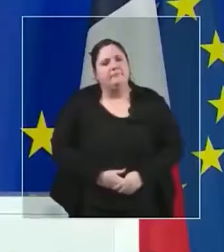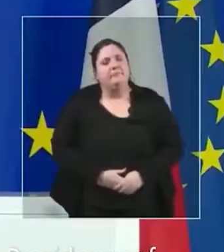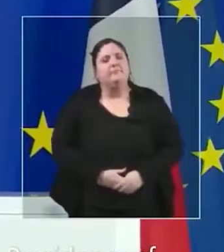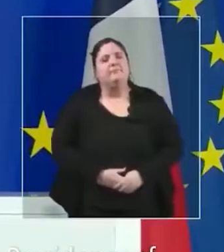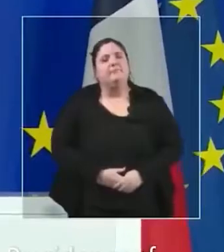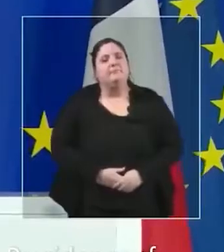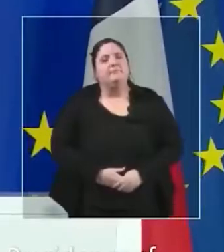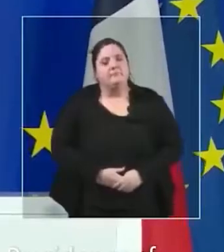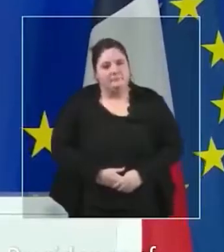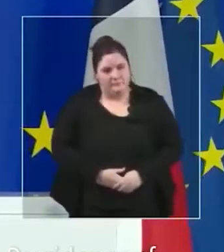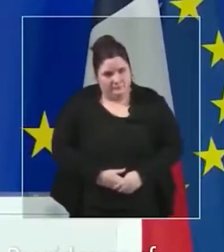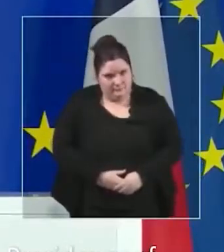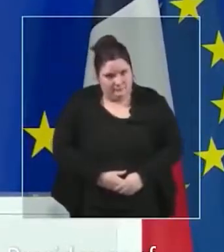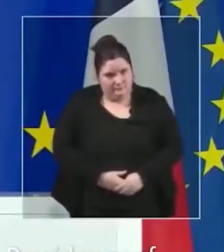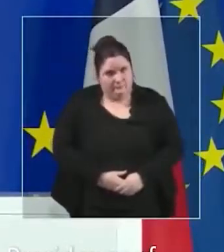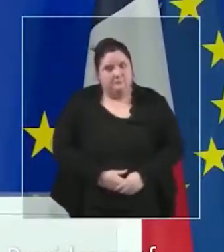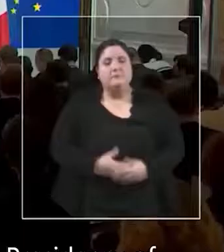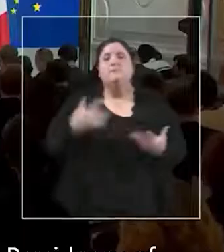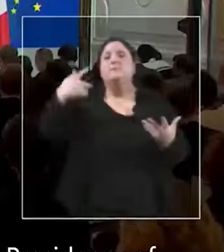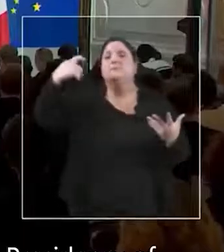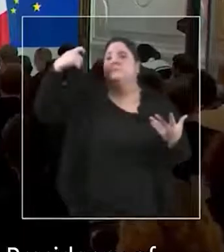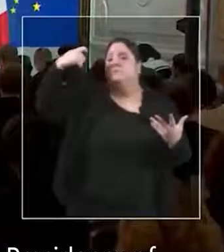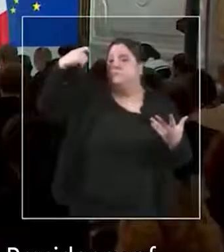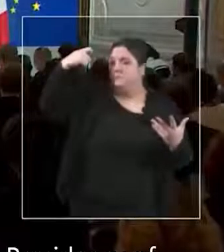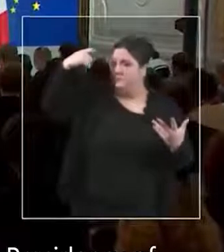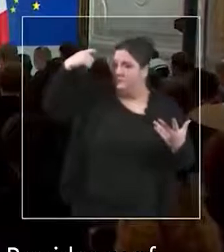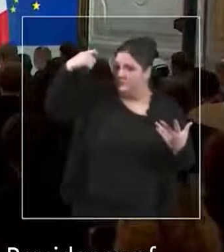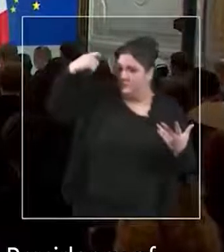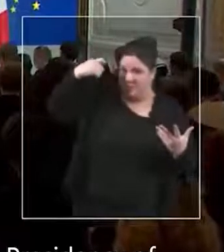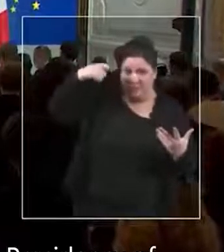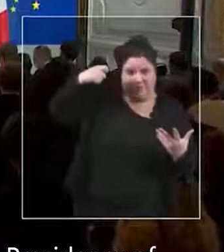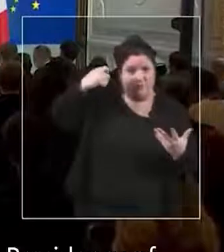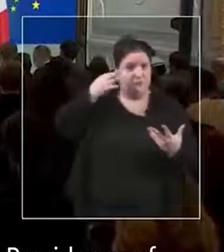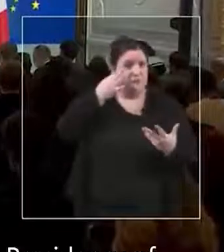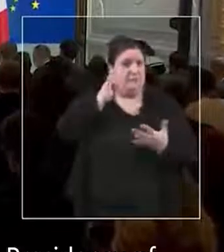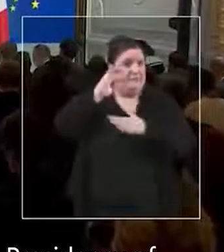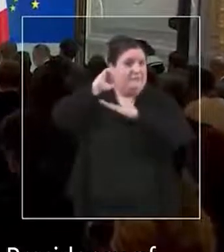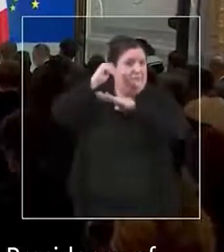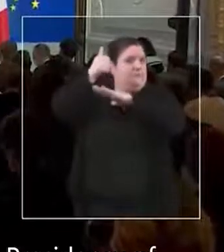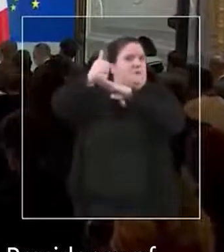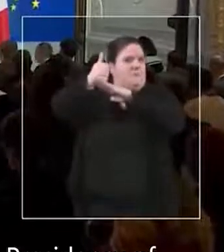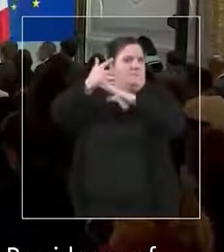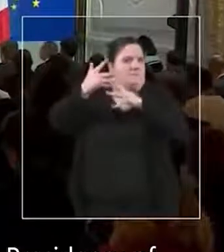qui sera au cœur de cette présidence, c'est ce que j'appellerais une Europe humaine.